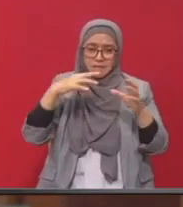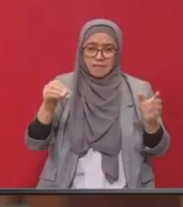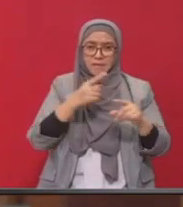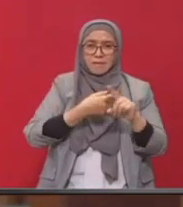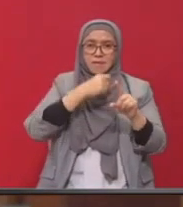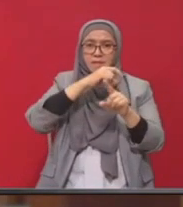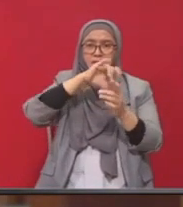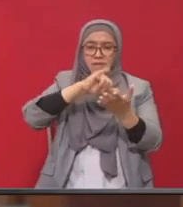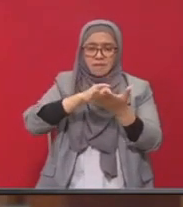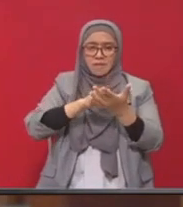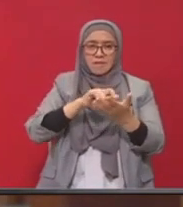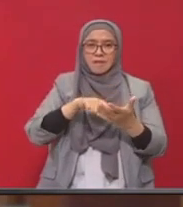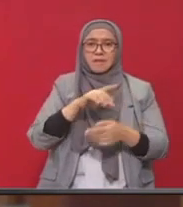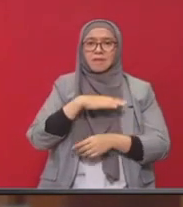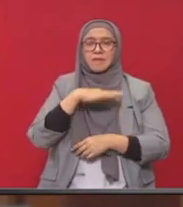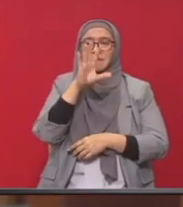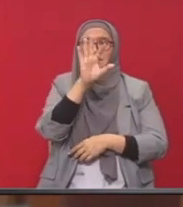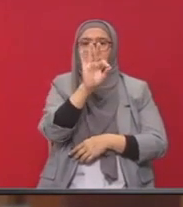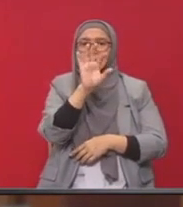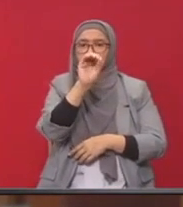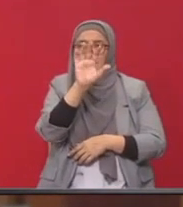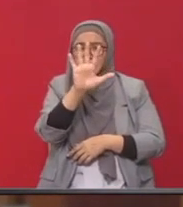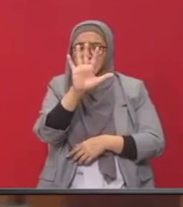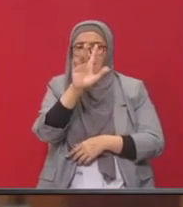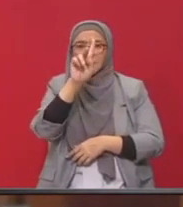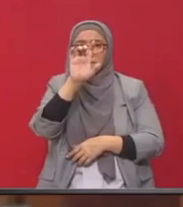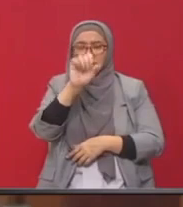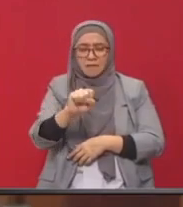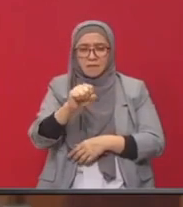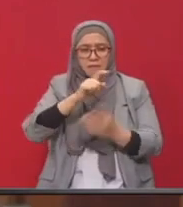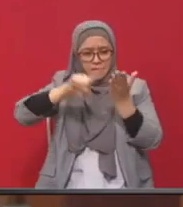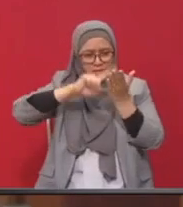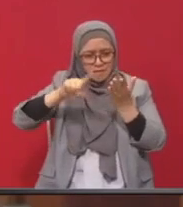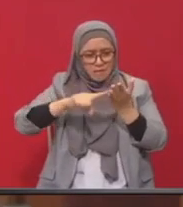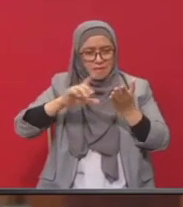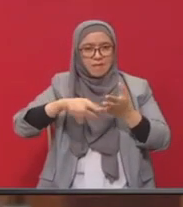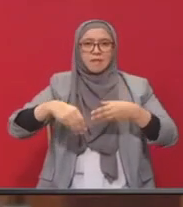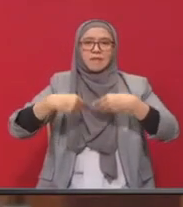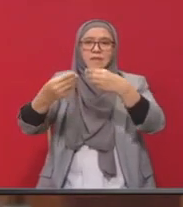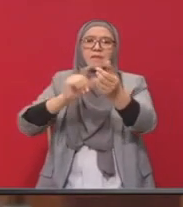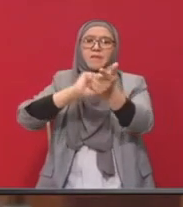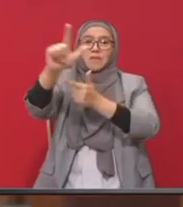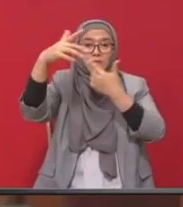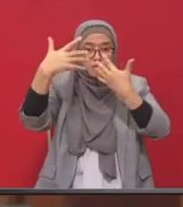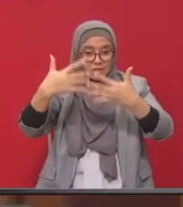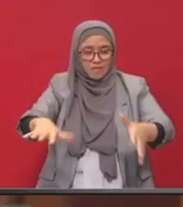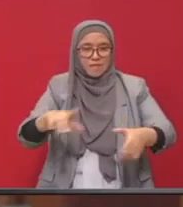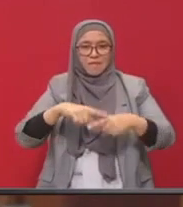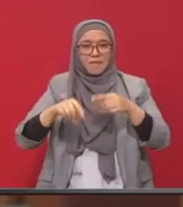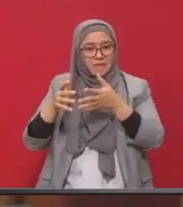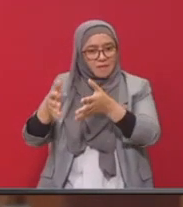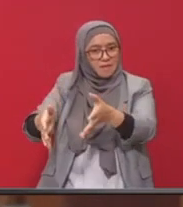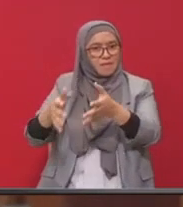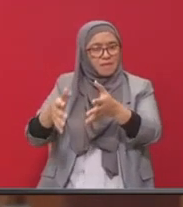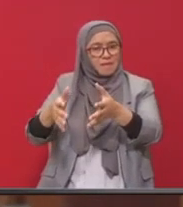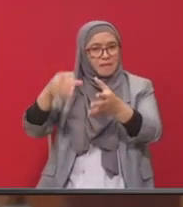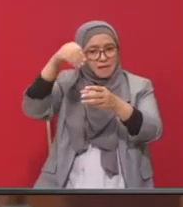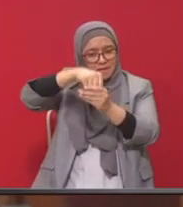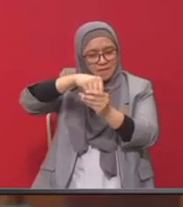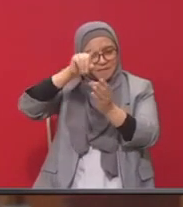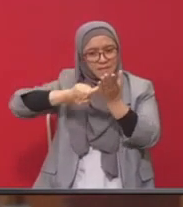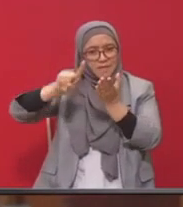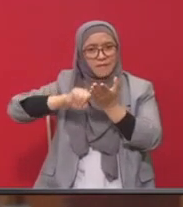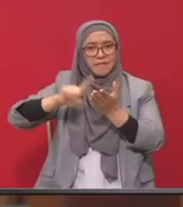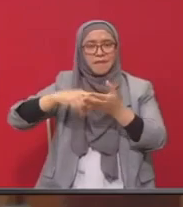930c setelah selesai di siasat dan telah diberi kelulusan Baki permohonan yang sedang dalam siasat